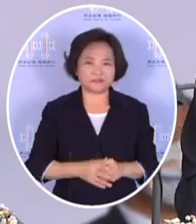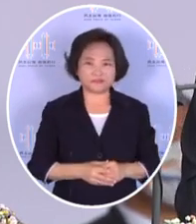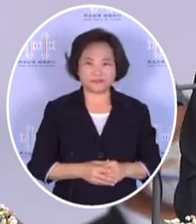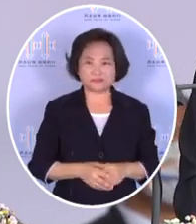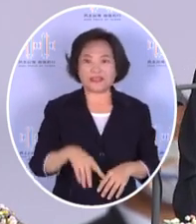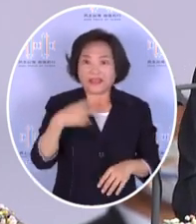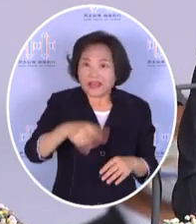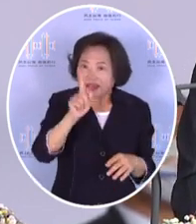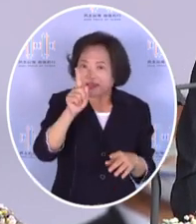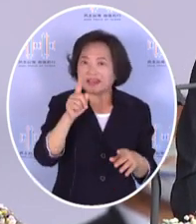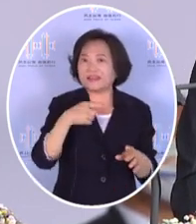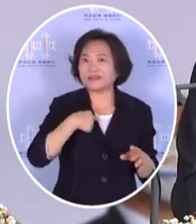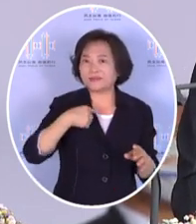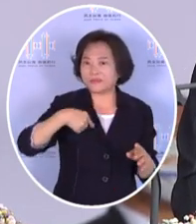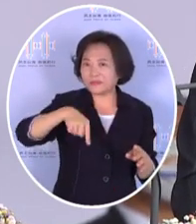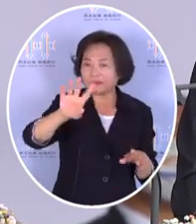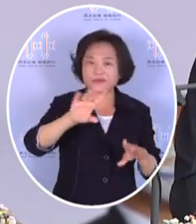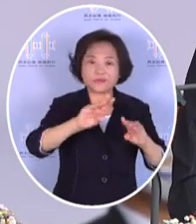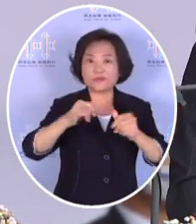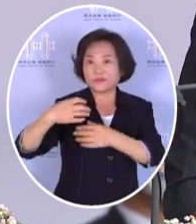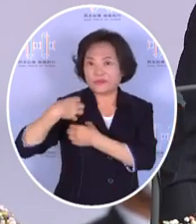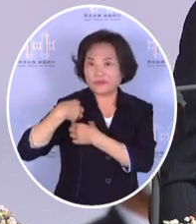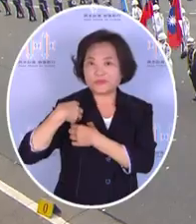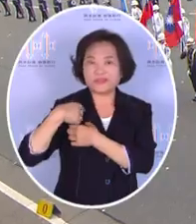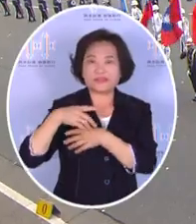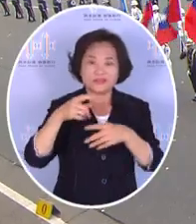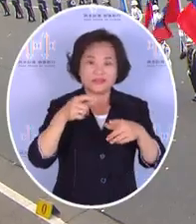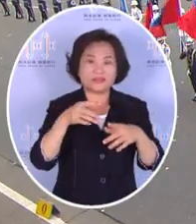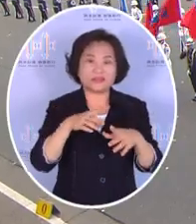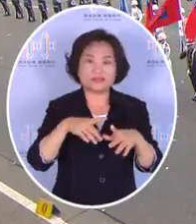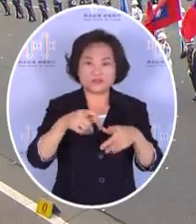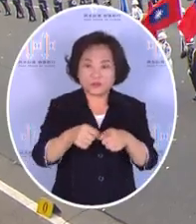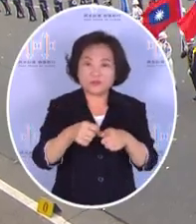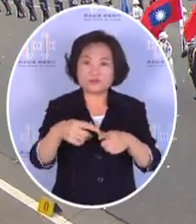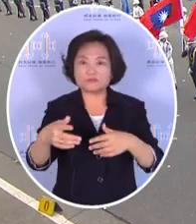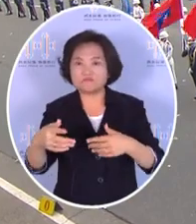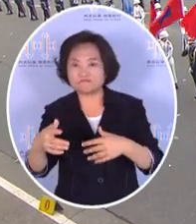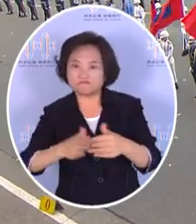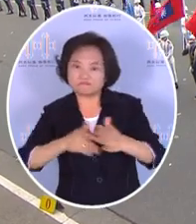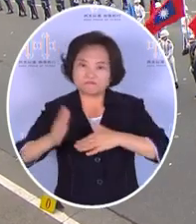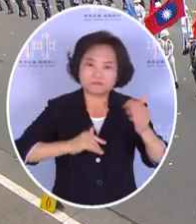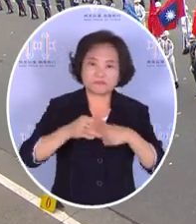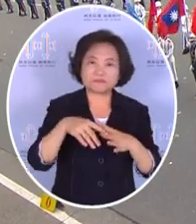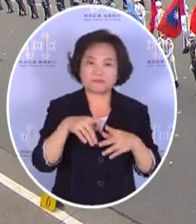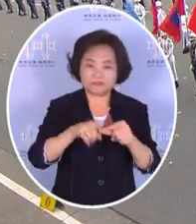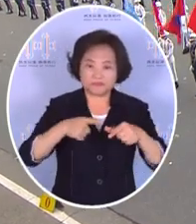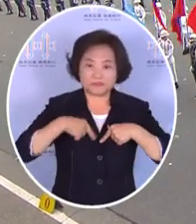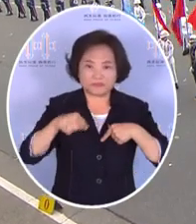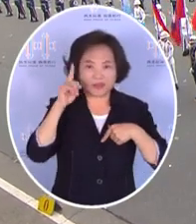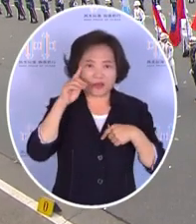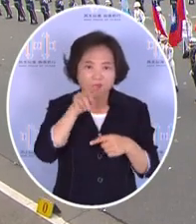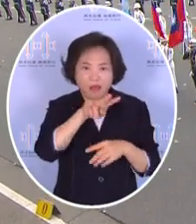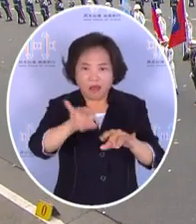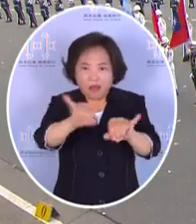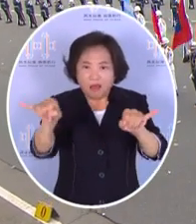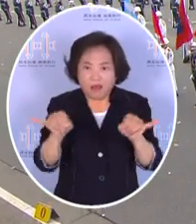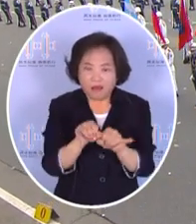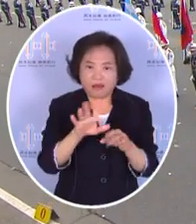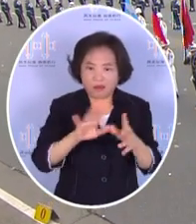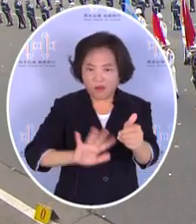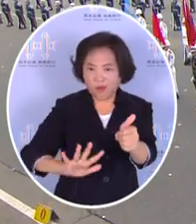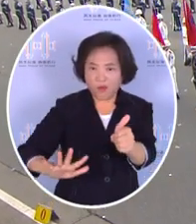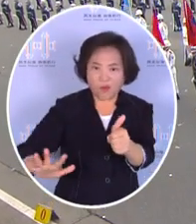得，我在陆军功训中心看到我们女性军官带领的工兵同